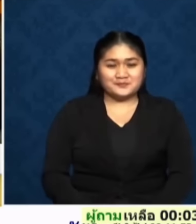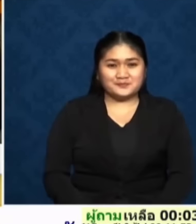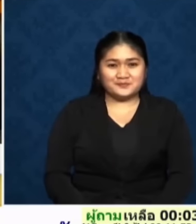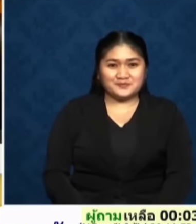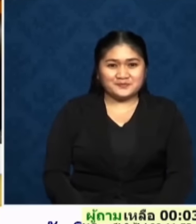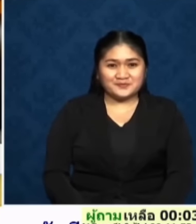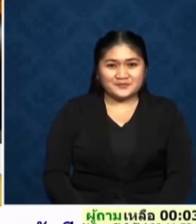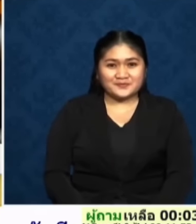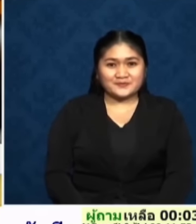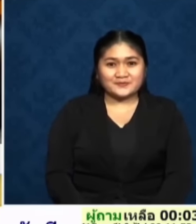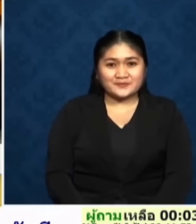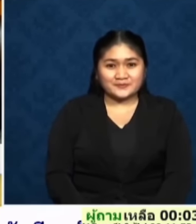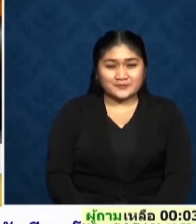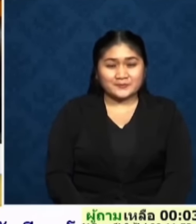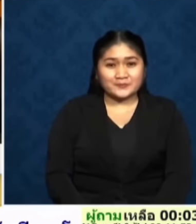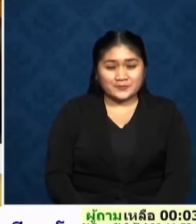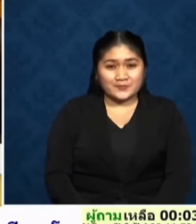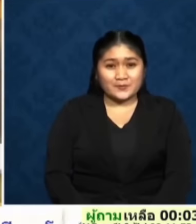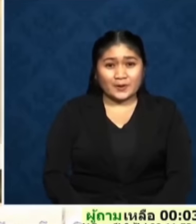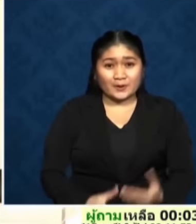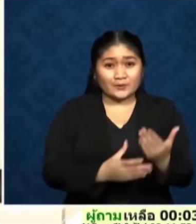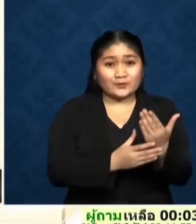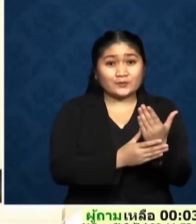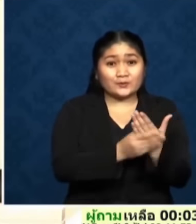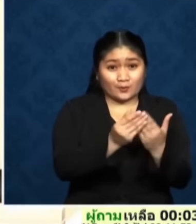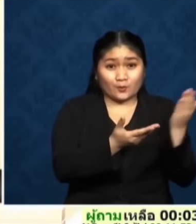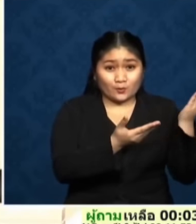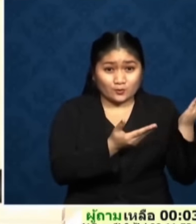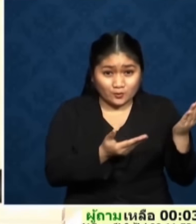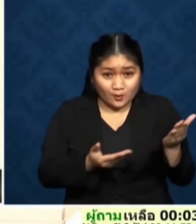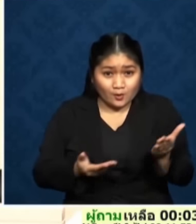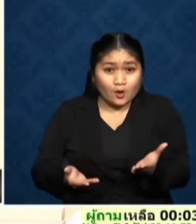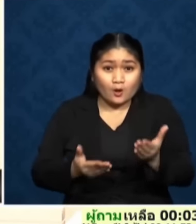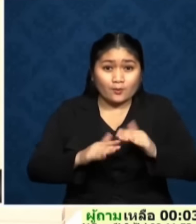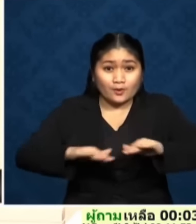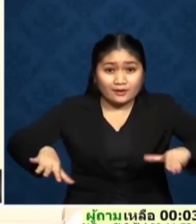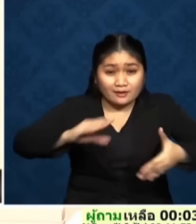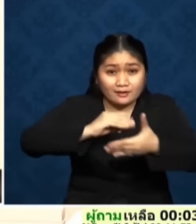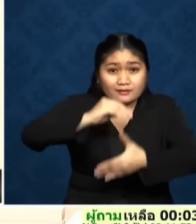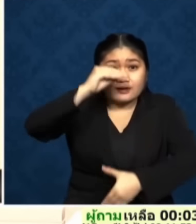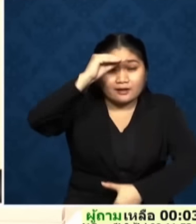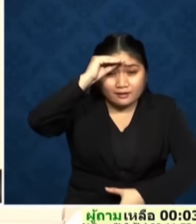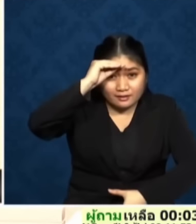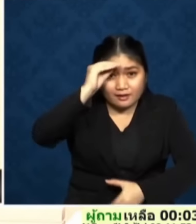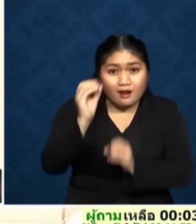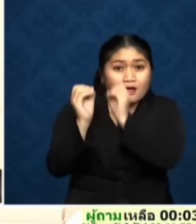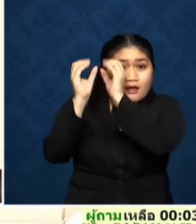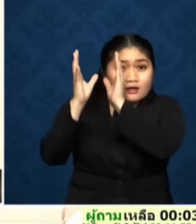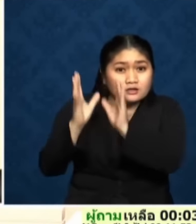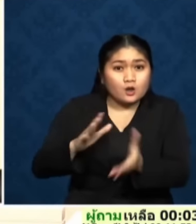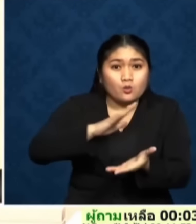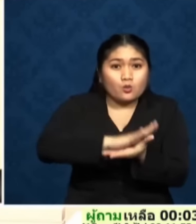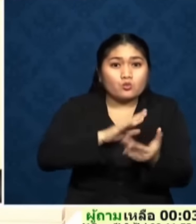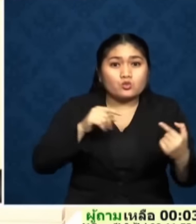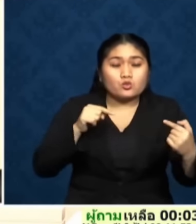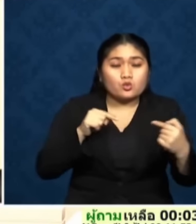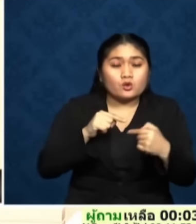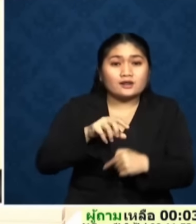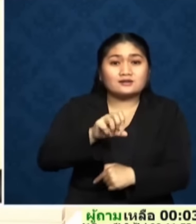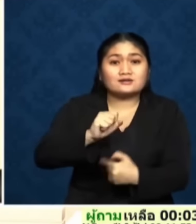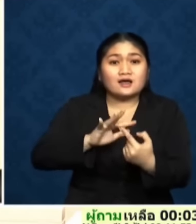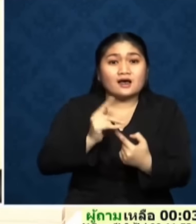ครับสภาผู้แทนราษฎรขอต้อนรับนักเรียนและอาจารย์โรงเรียนสาธิตจุฬาลงก